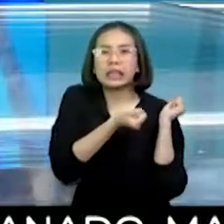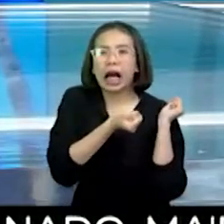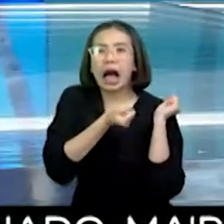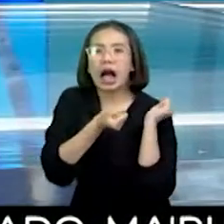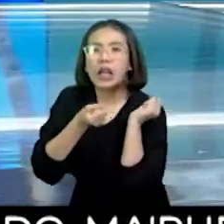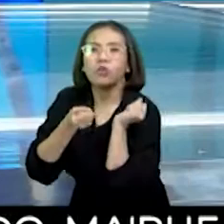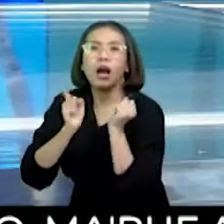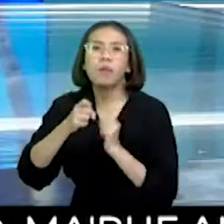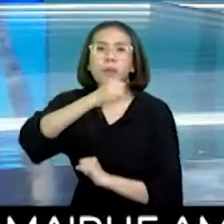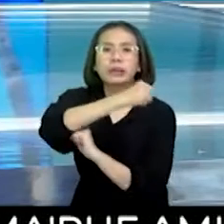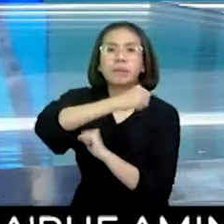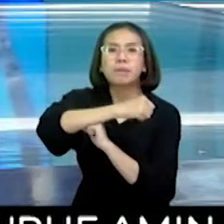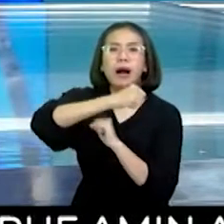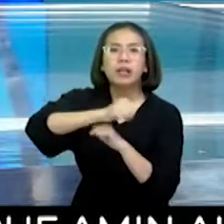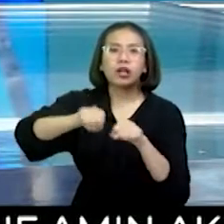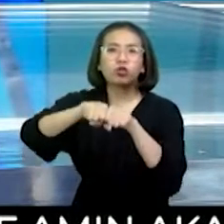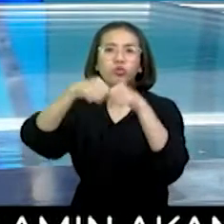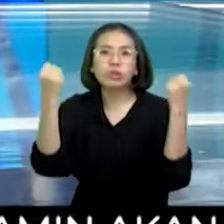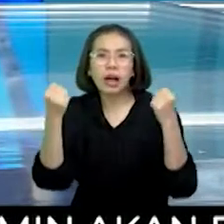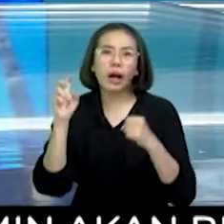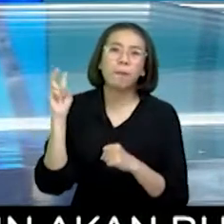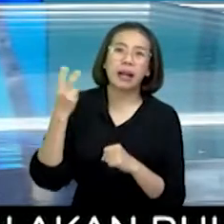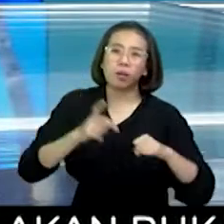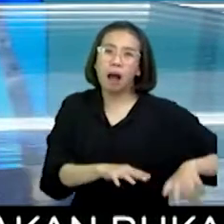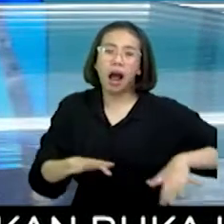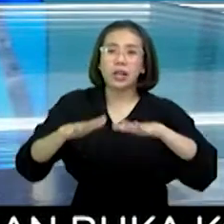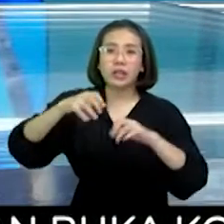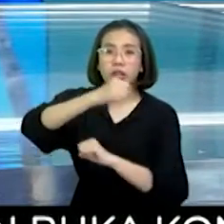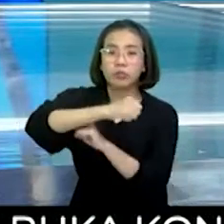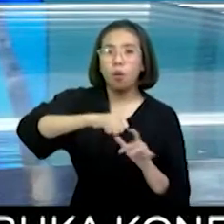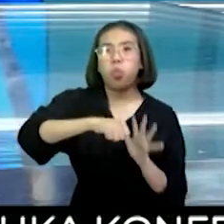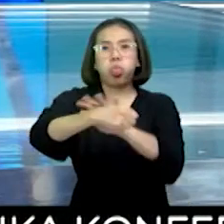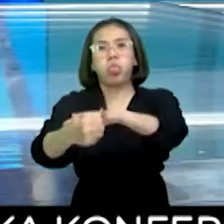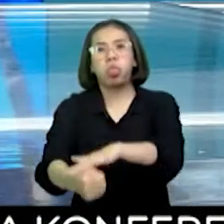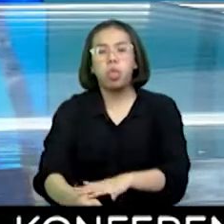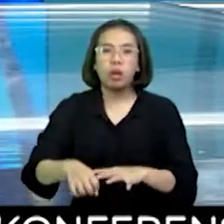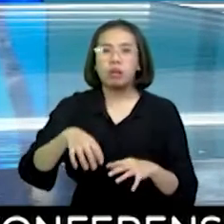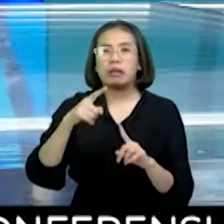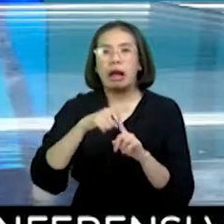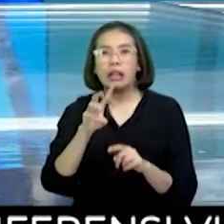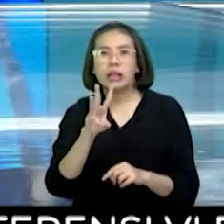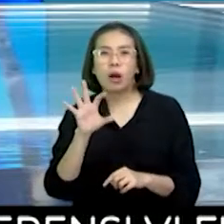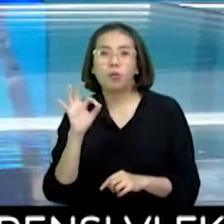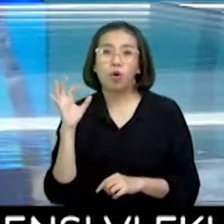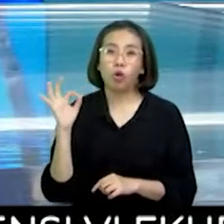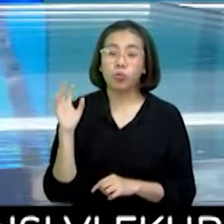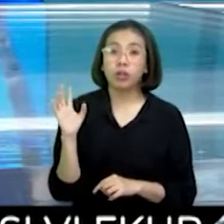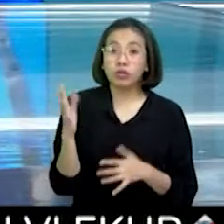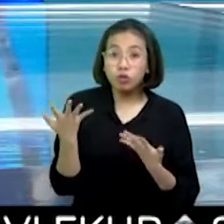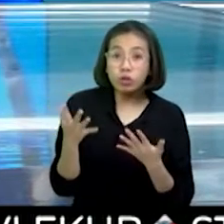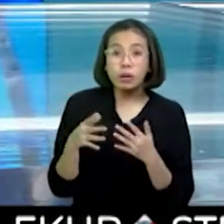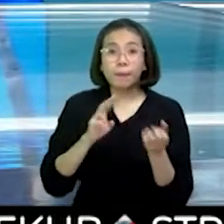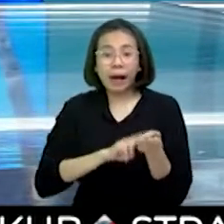rusak pasca diterjang banjir 30 Oktober lalu. Pasien terpaksa berpindah ambulans dan ditandu lantaran jembatan tengah dalam